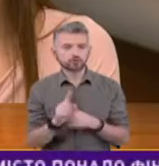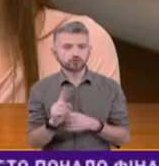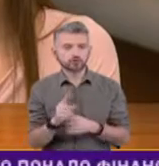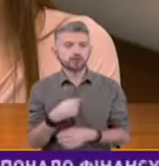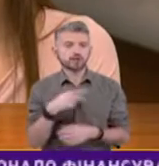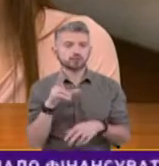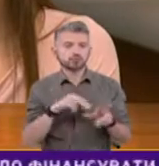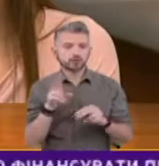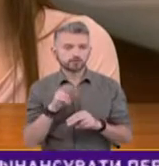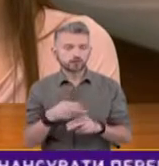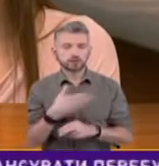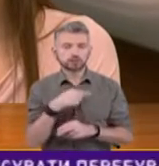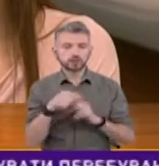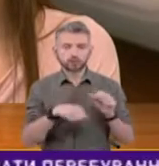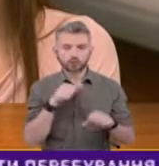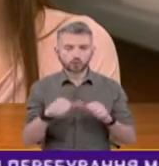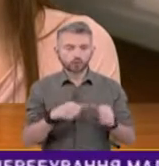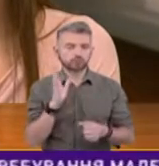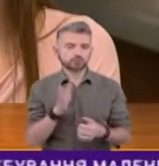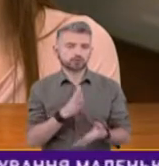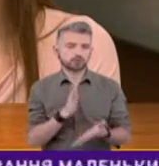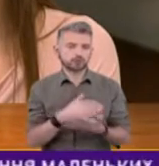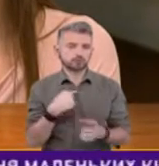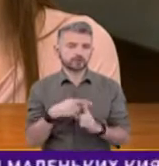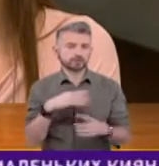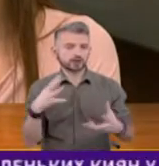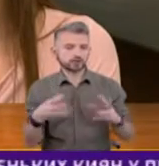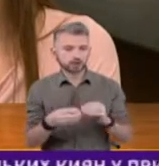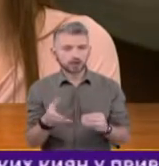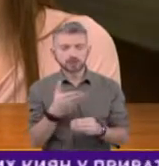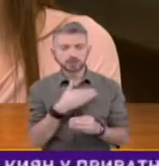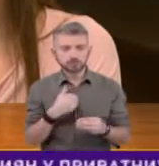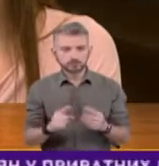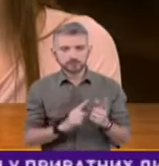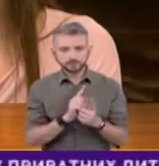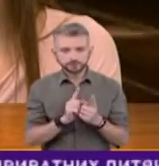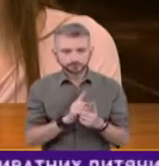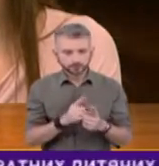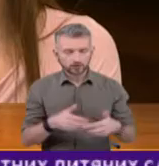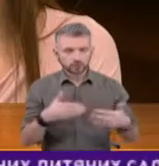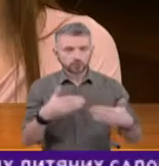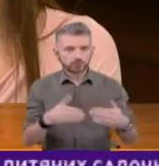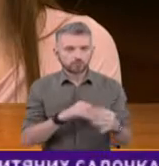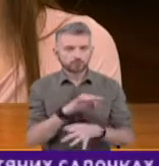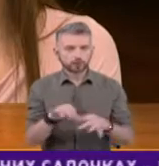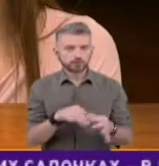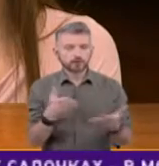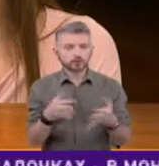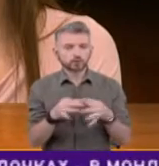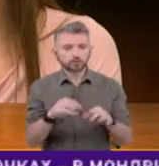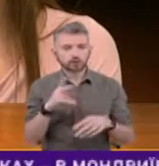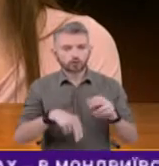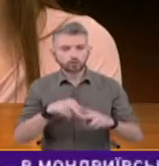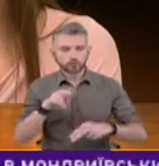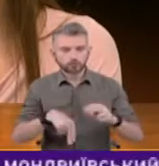я сподіваюся, ми цього року матимемо позитивний результат, що ми зрушимо саме проєктування, яке й дозволить збудувати, добудувати до кінця, як